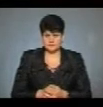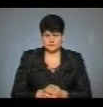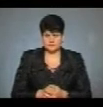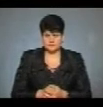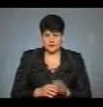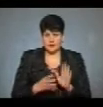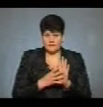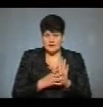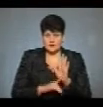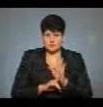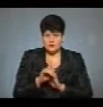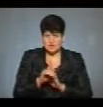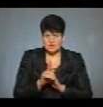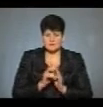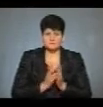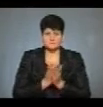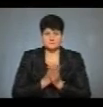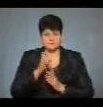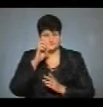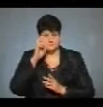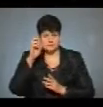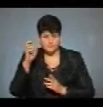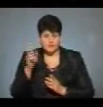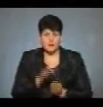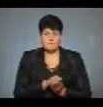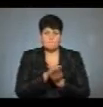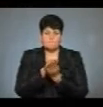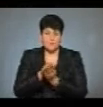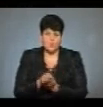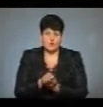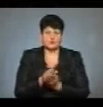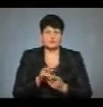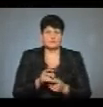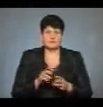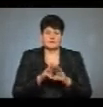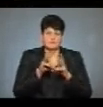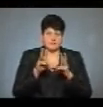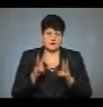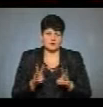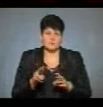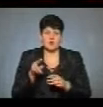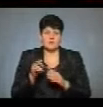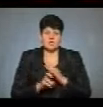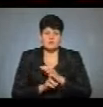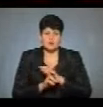О 9-й розпочалася божественна літургія та чин похорону в Свято-Преображенському храмі Шумська.